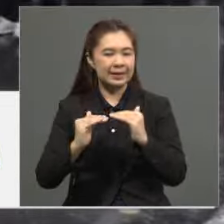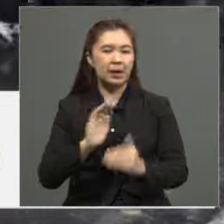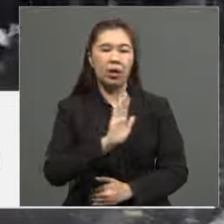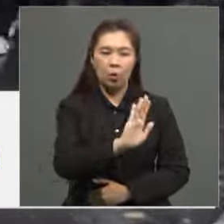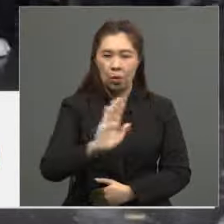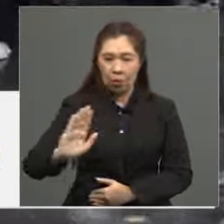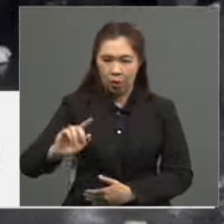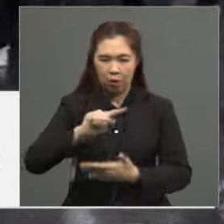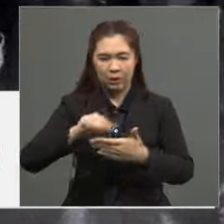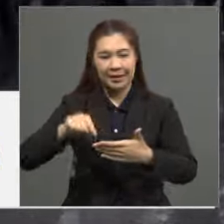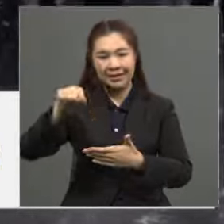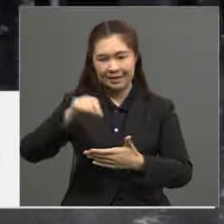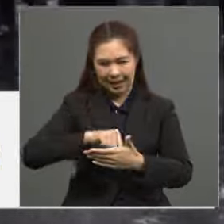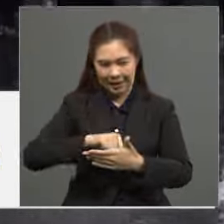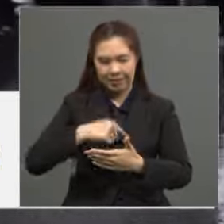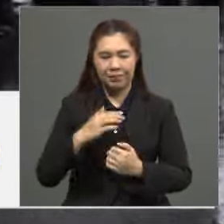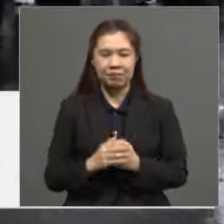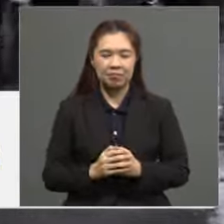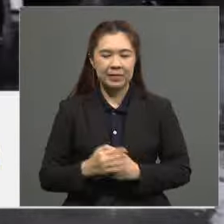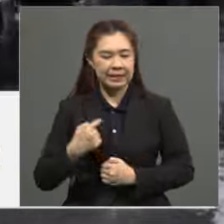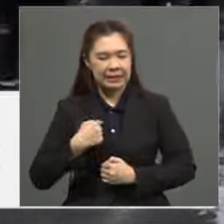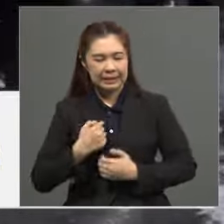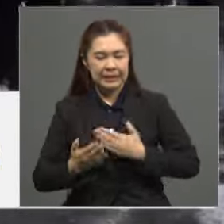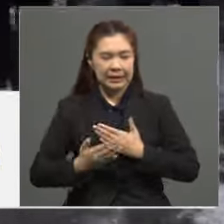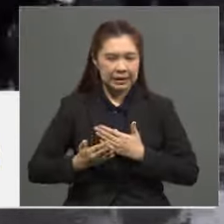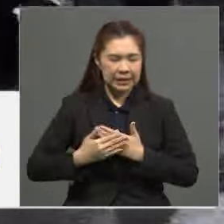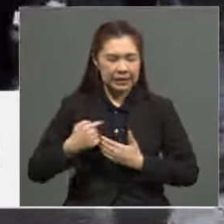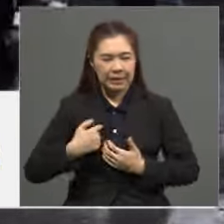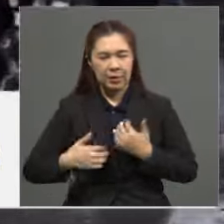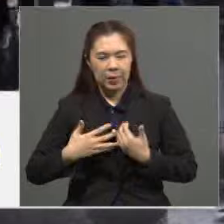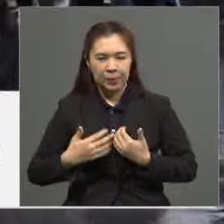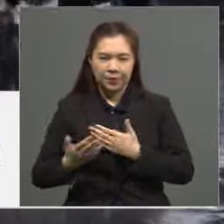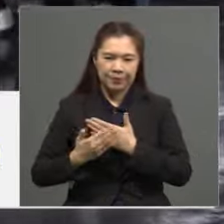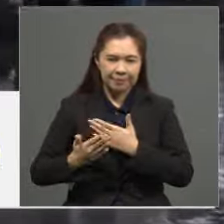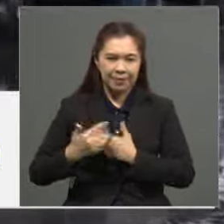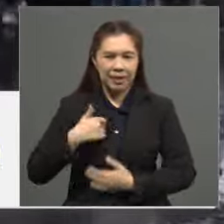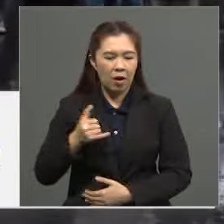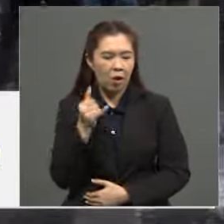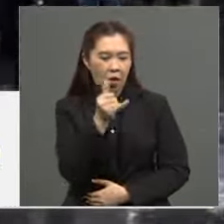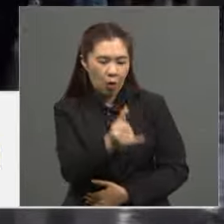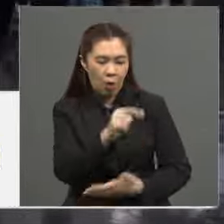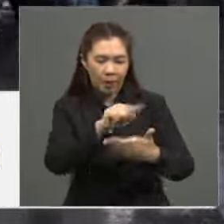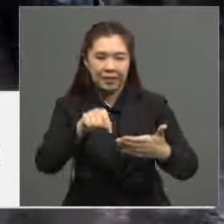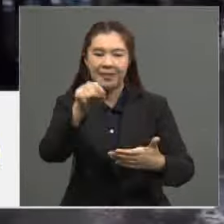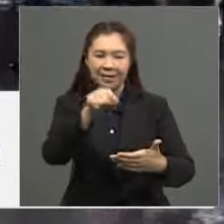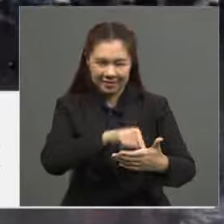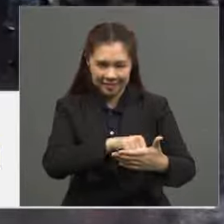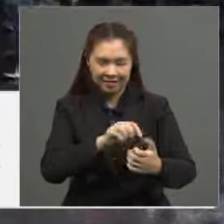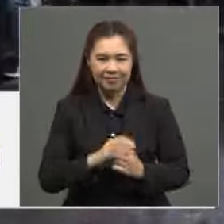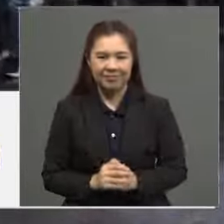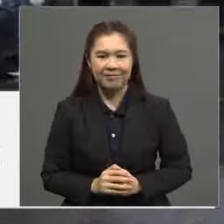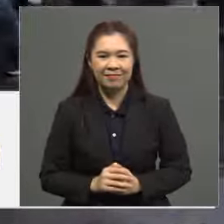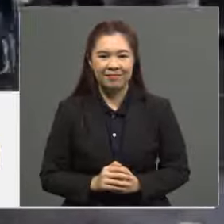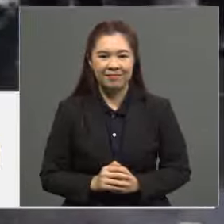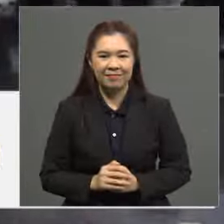การเลือกตั้งและเพื่อปลุกจิตสำนึกย้ำให้ประชาชนตื่นตัวและออกไปใช้สิทธิ์เลือกตั้งให้ได้มากที่สุดนะคะเพราะฉะนั้น